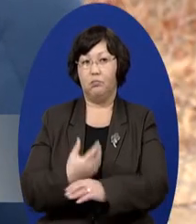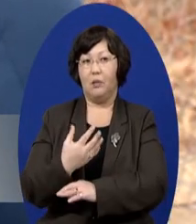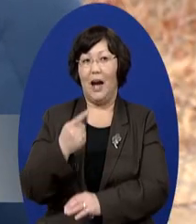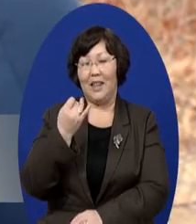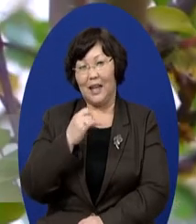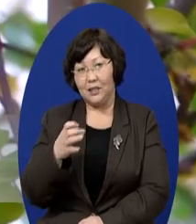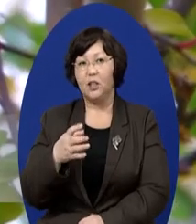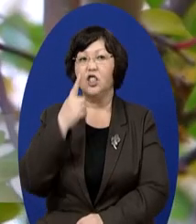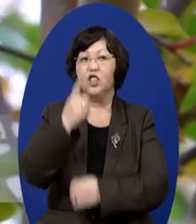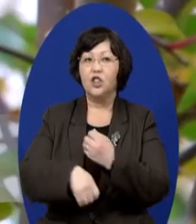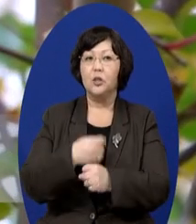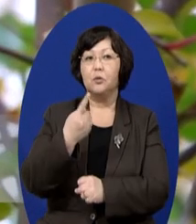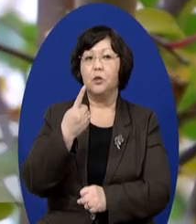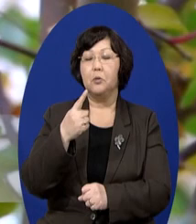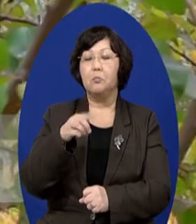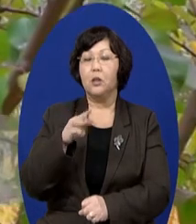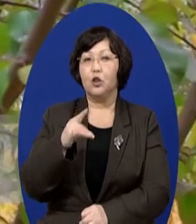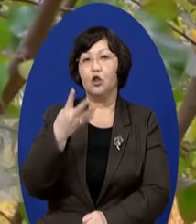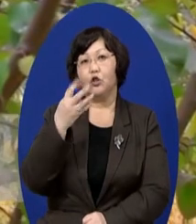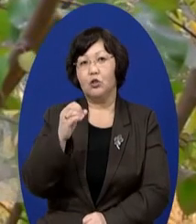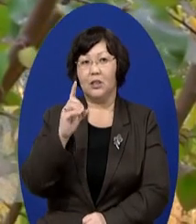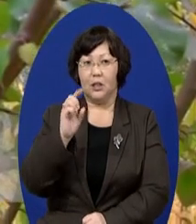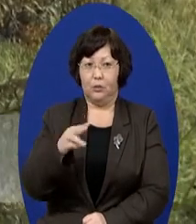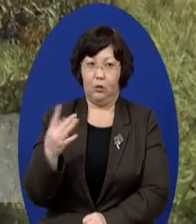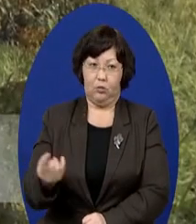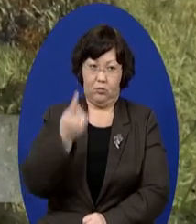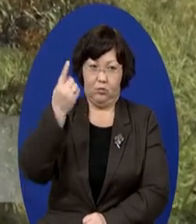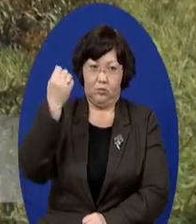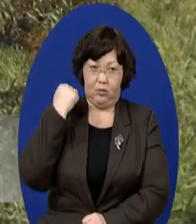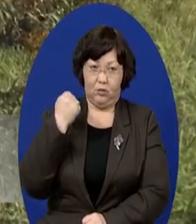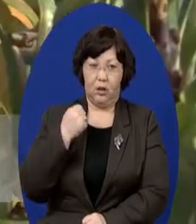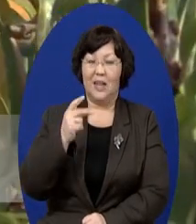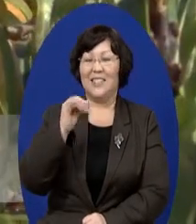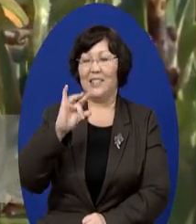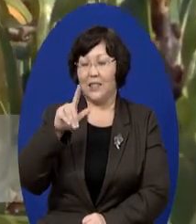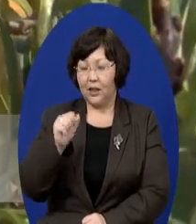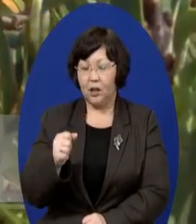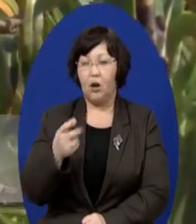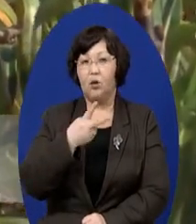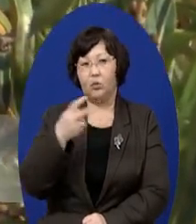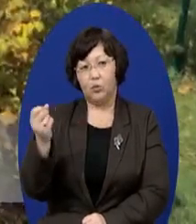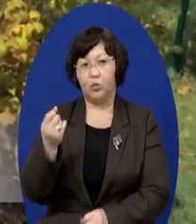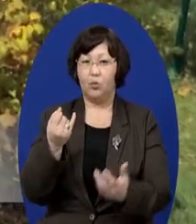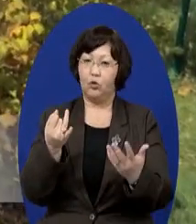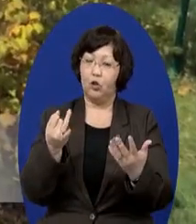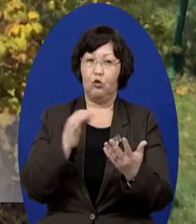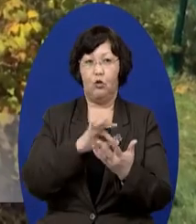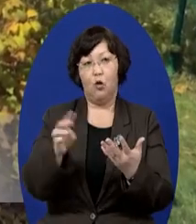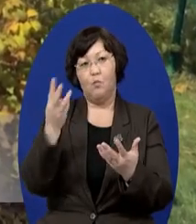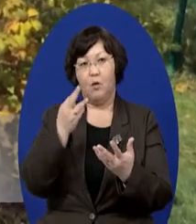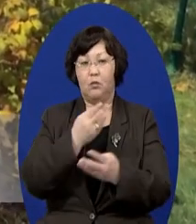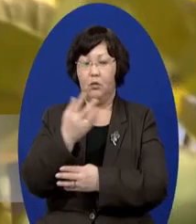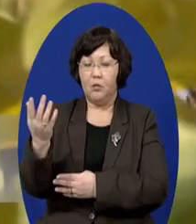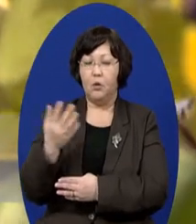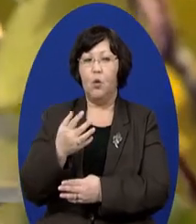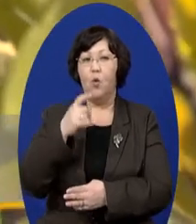1.40 м 50 шүү дээ. Тэгээ 6-7 төрлийн жимсний мод ургаж байгаа. Чацаргын мод нэг 200 гот мод үе. Үхрийн нүдний мод бас нэг